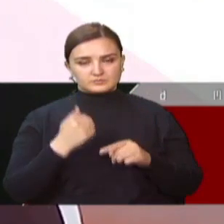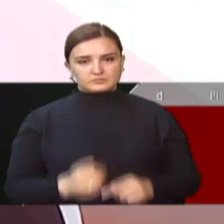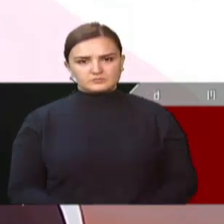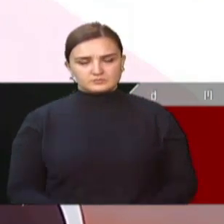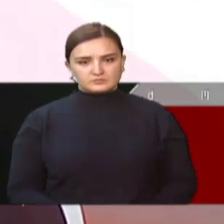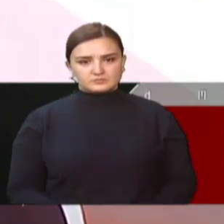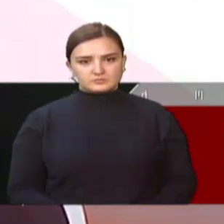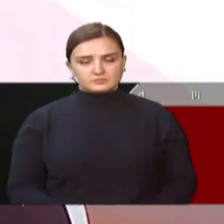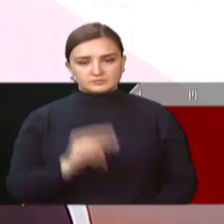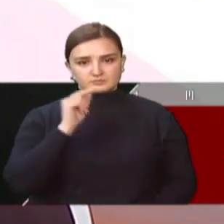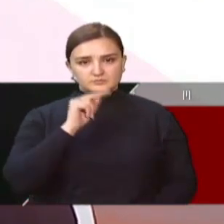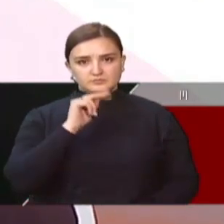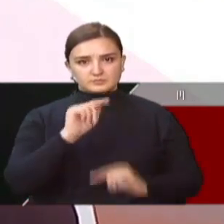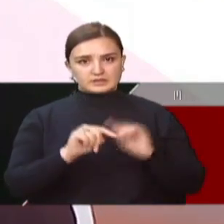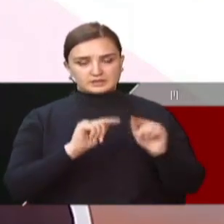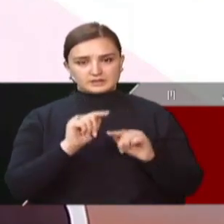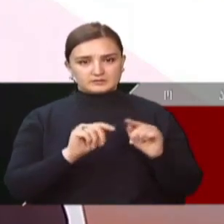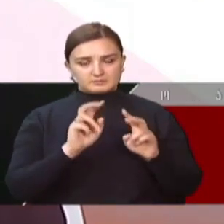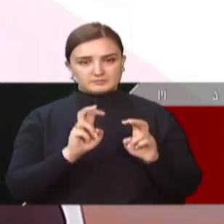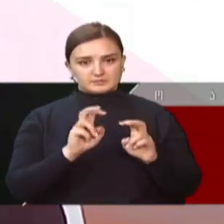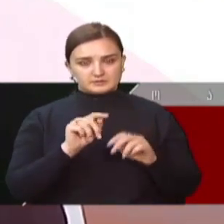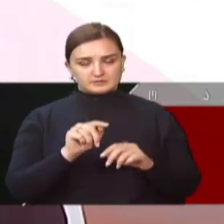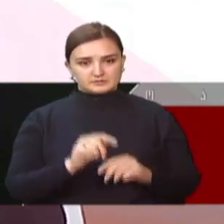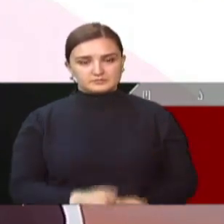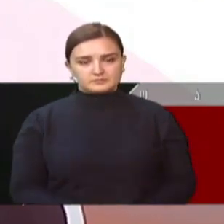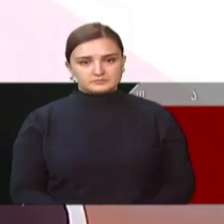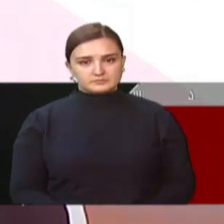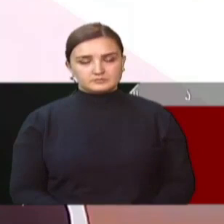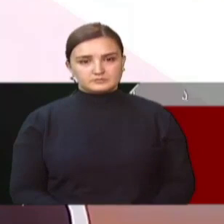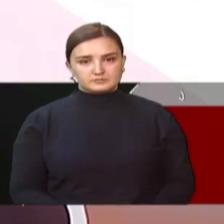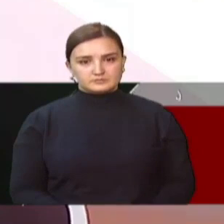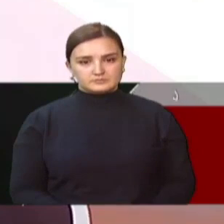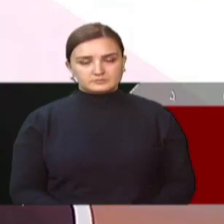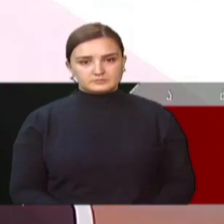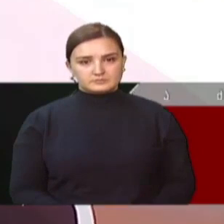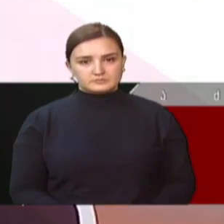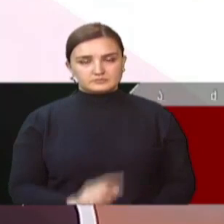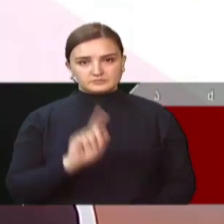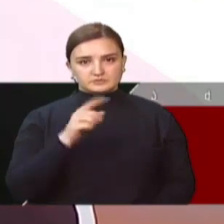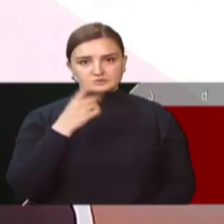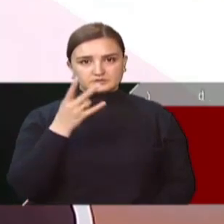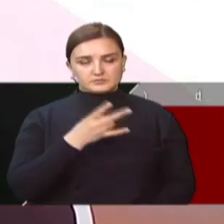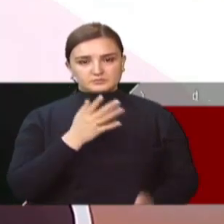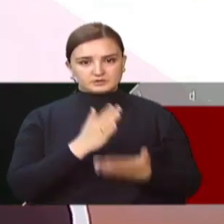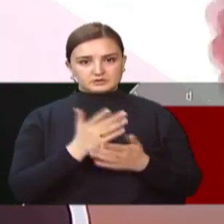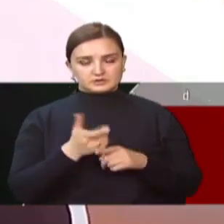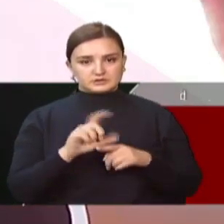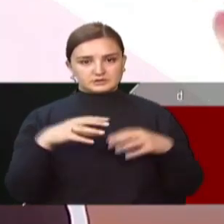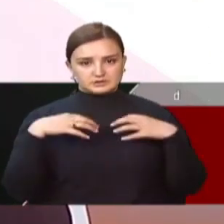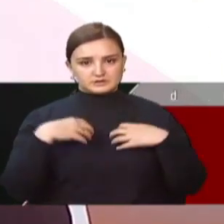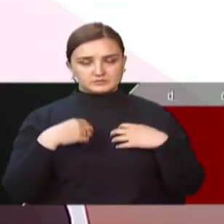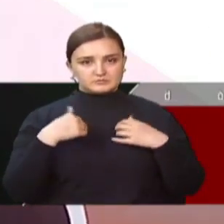Asta se uită la debit. Asta ce ucrebe, mi-a se uită la debit. Practic, unde aris, Zalian, Samsuharu. Tum